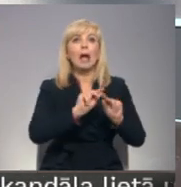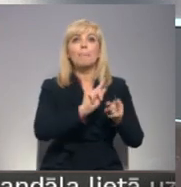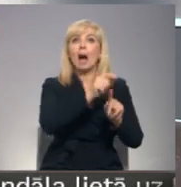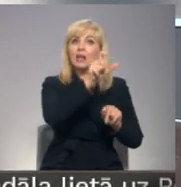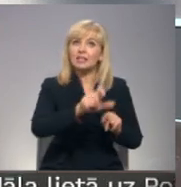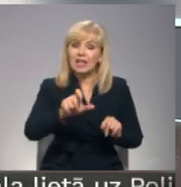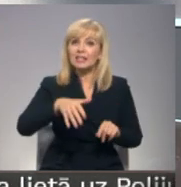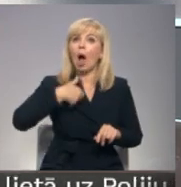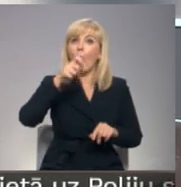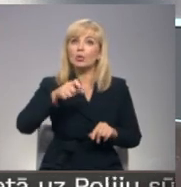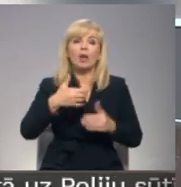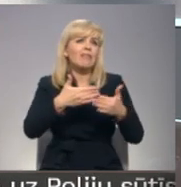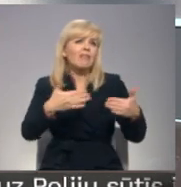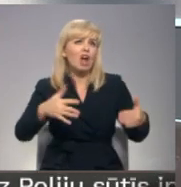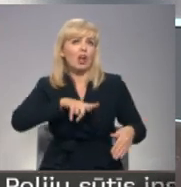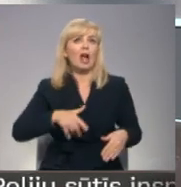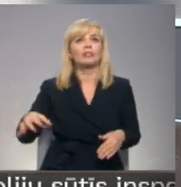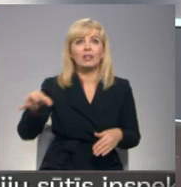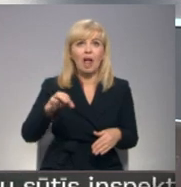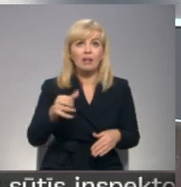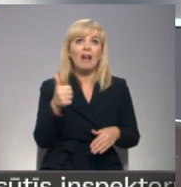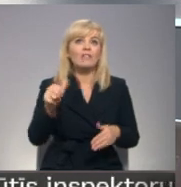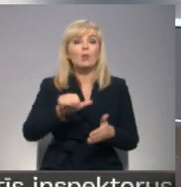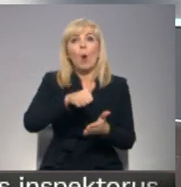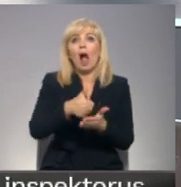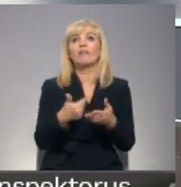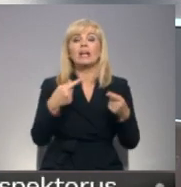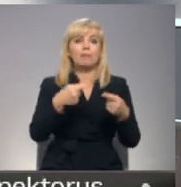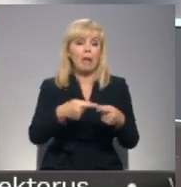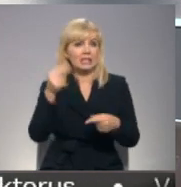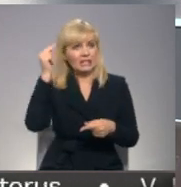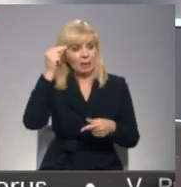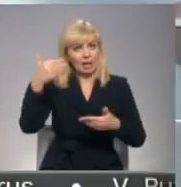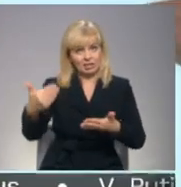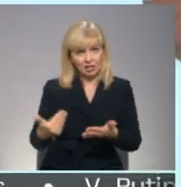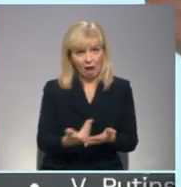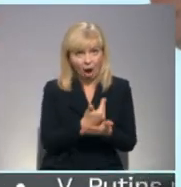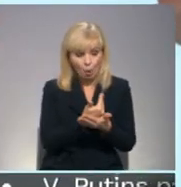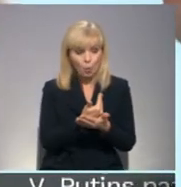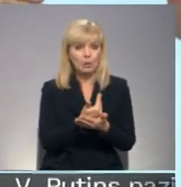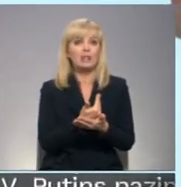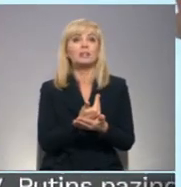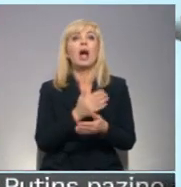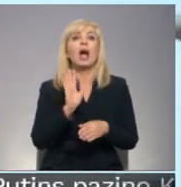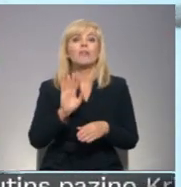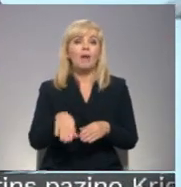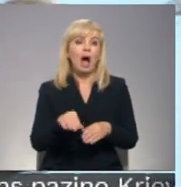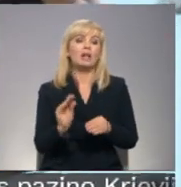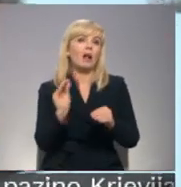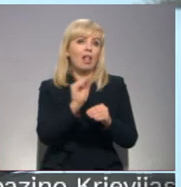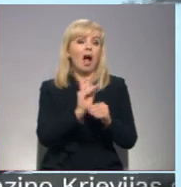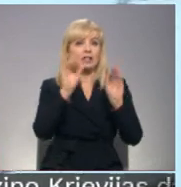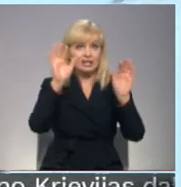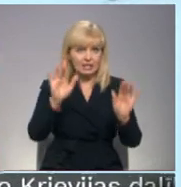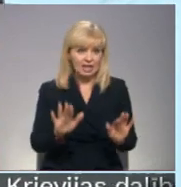Latvijas reģioniem, kuru galvenais mērķis ir iemācīties ko jaunu. Var jau riems pēc tam pildīt ar sniegu, viņš ir balts zīmēs,